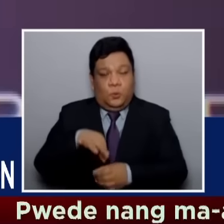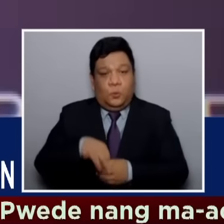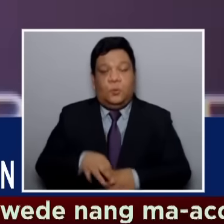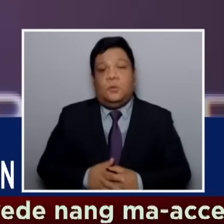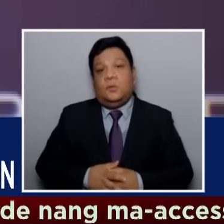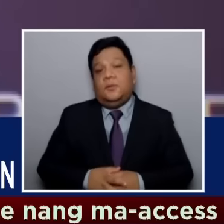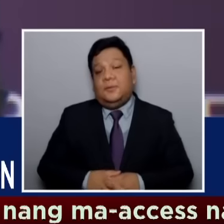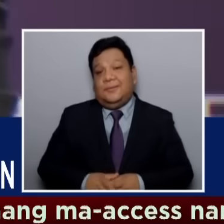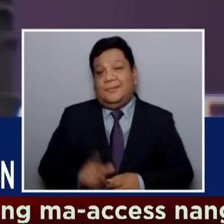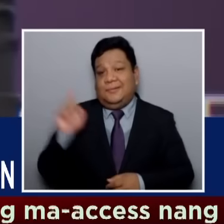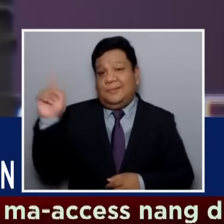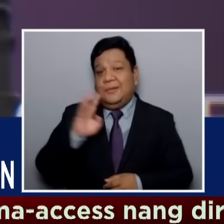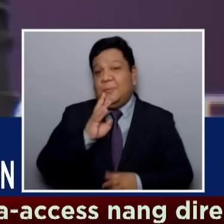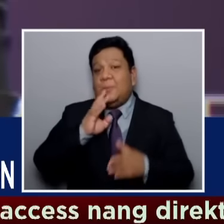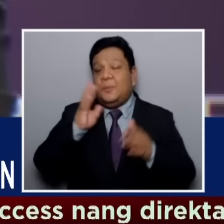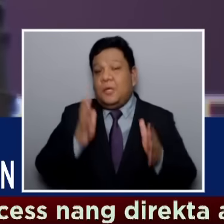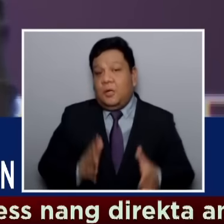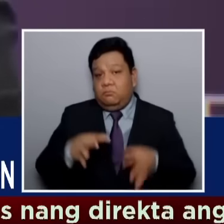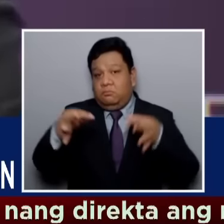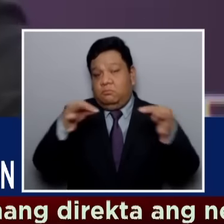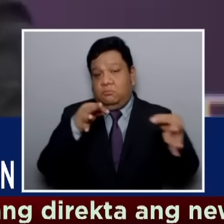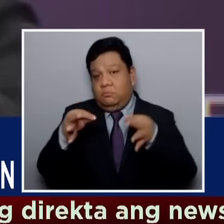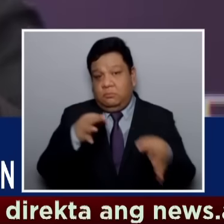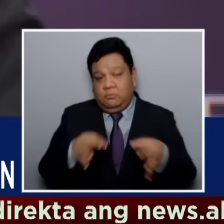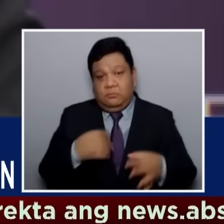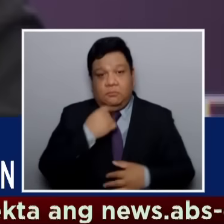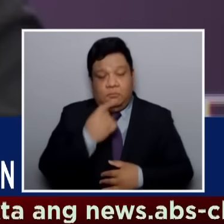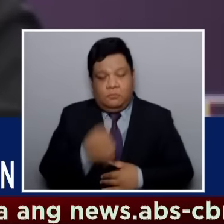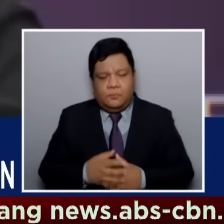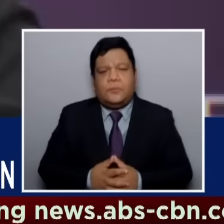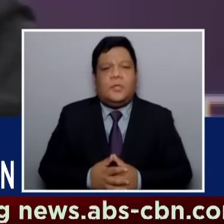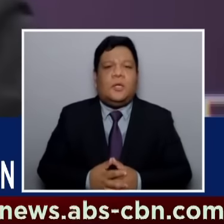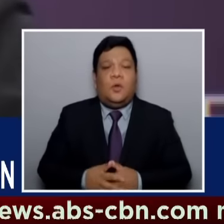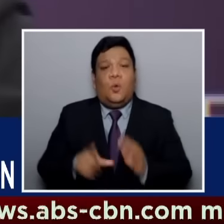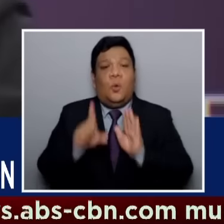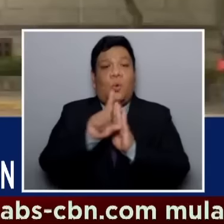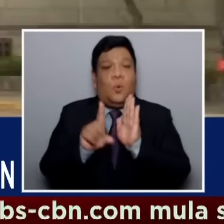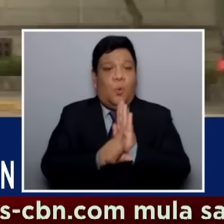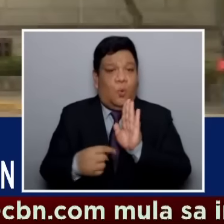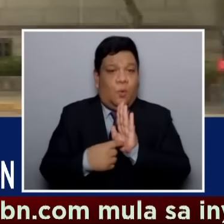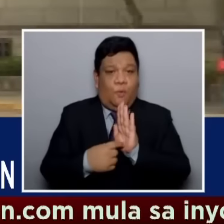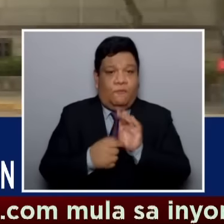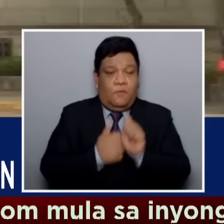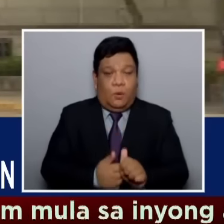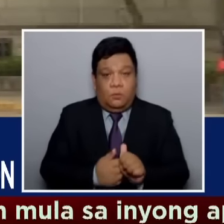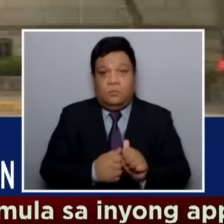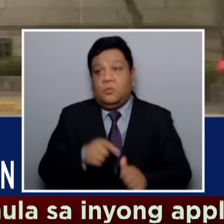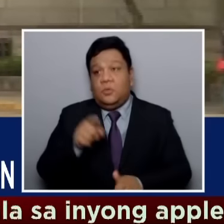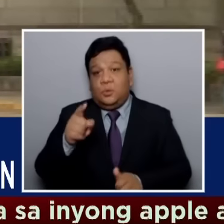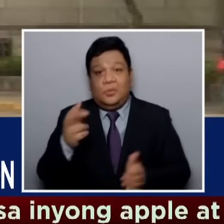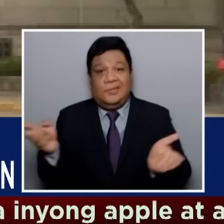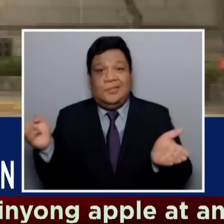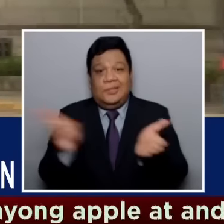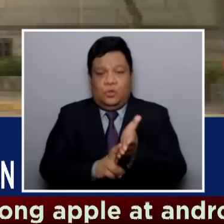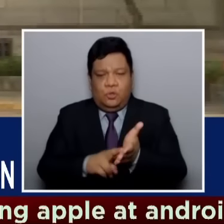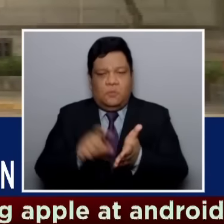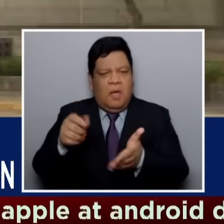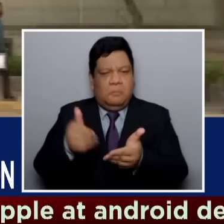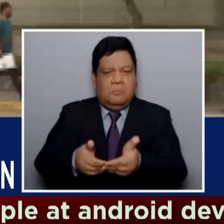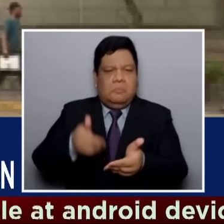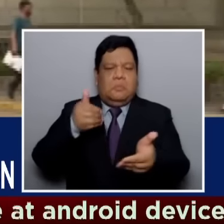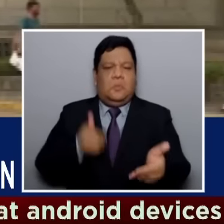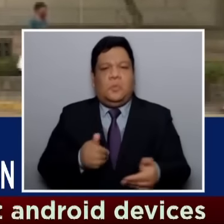teleradyo ni COMELEC spokesman attorney John Rex Laudianco, sa ilalim ng batas, bawal lang magparehistro 120 araw bago